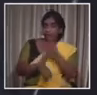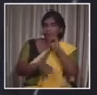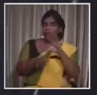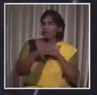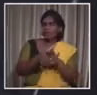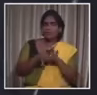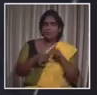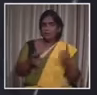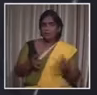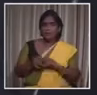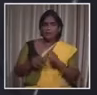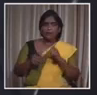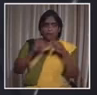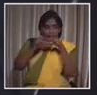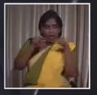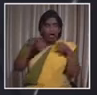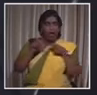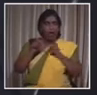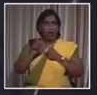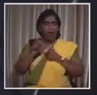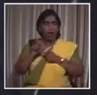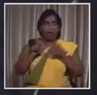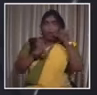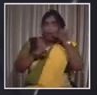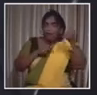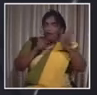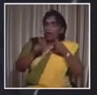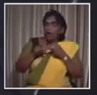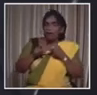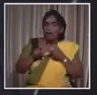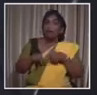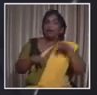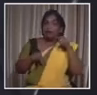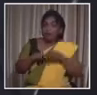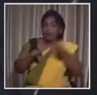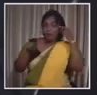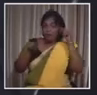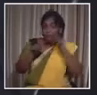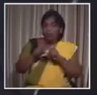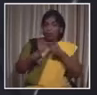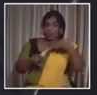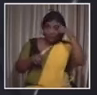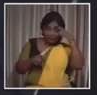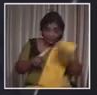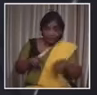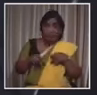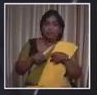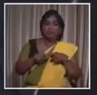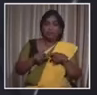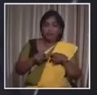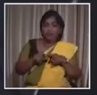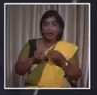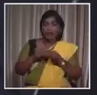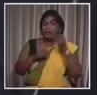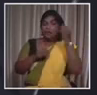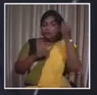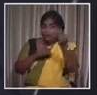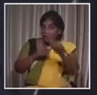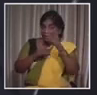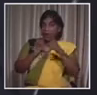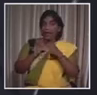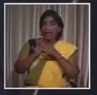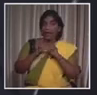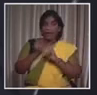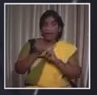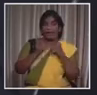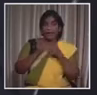සම්බන්ධතාවය සිම්පත කාගේද, කවුද කතා කරේ කියන එක. මේක පිළිබඳව සාක්ෂියක් දීලා තියෙද්දි SI